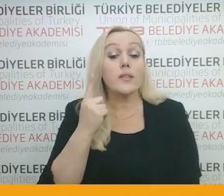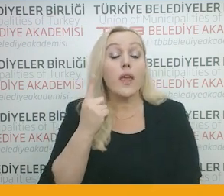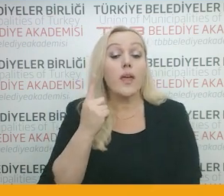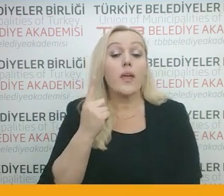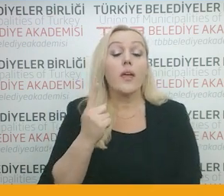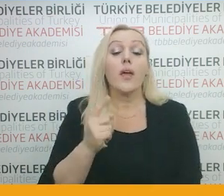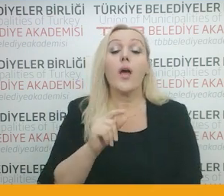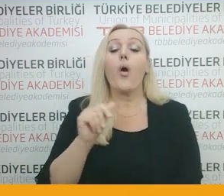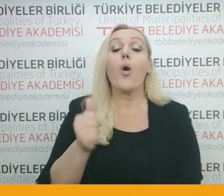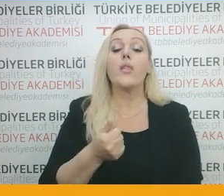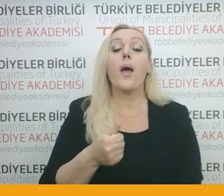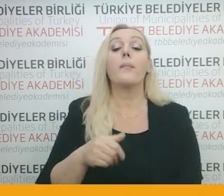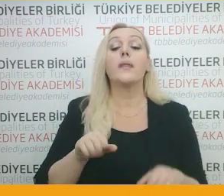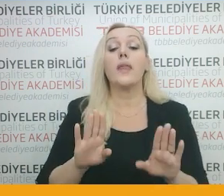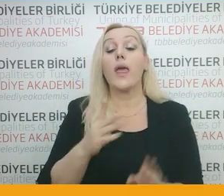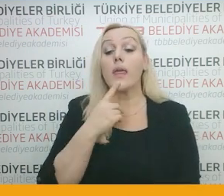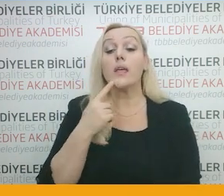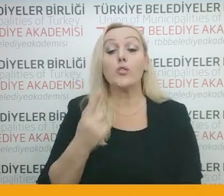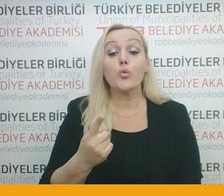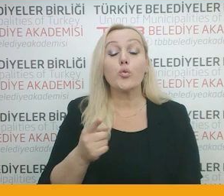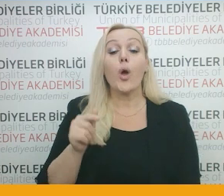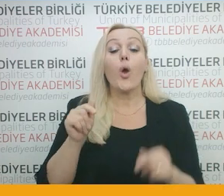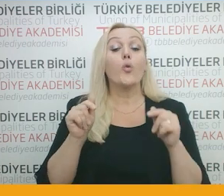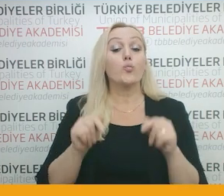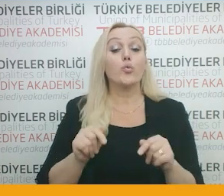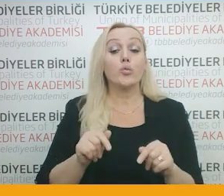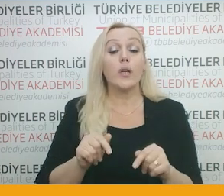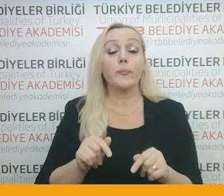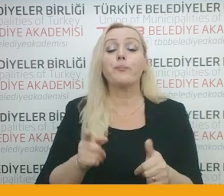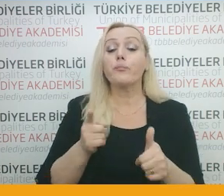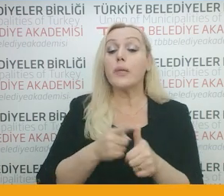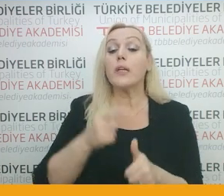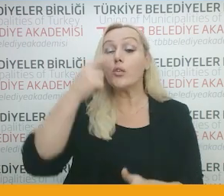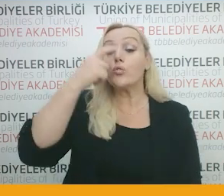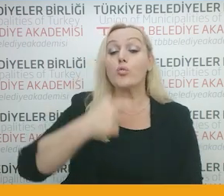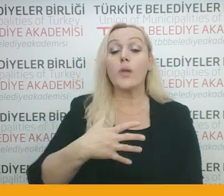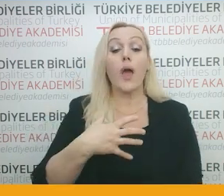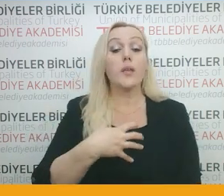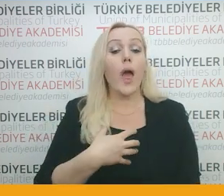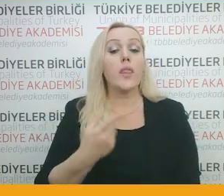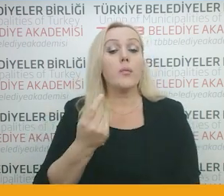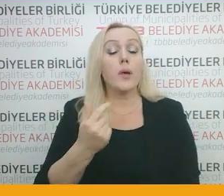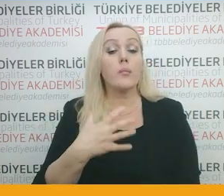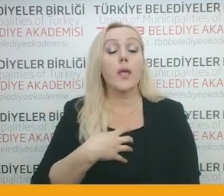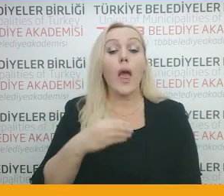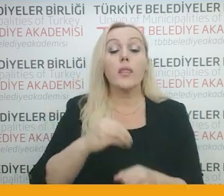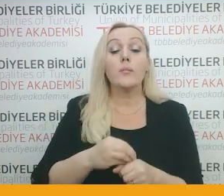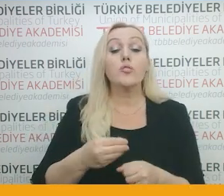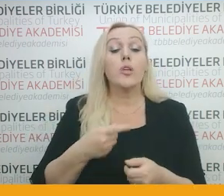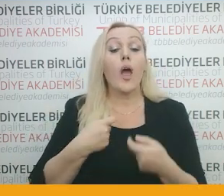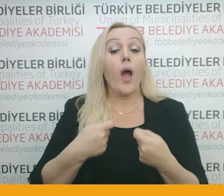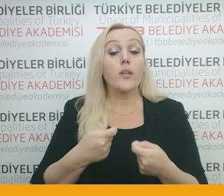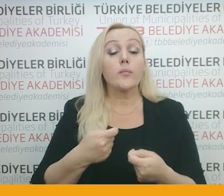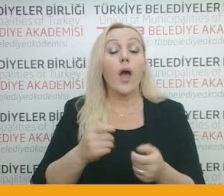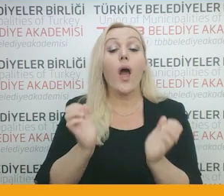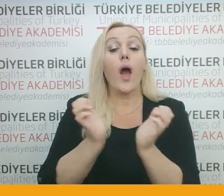kalitesini de önemsemeyebiliyoruz. Burada birinci durumda kendi paramızı kendimiz için harcadığımızda aile